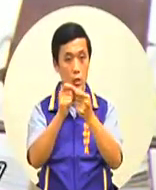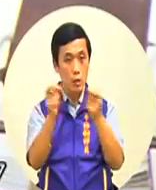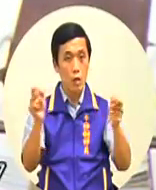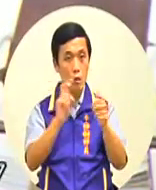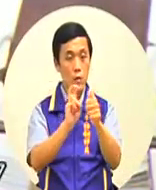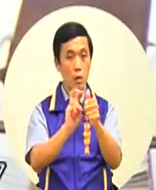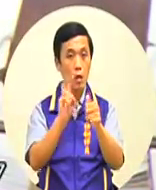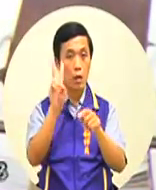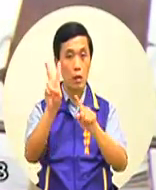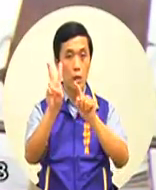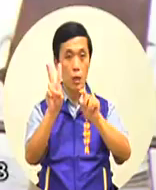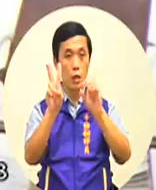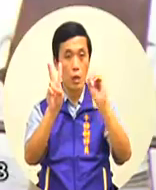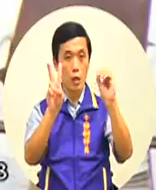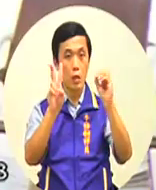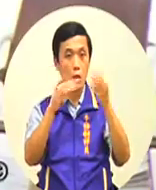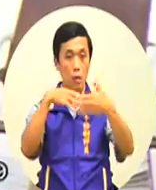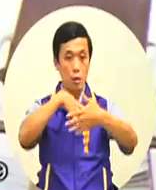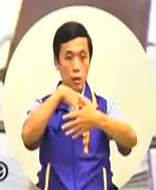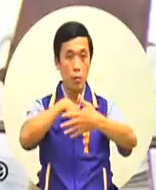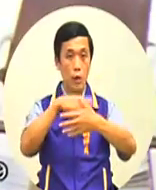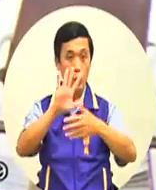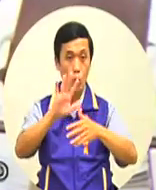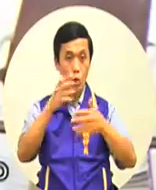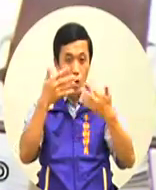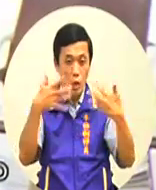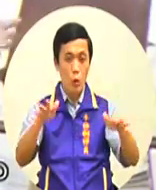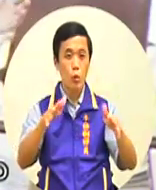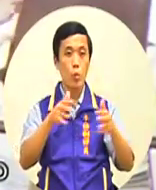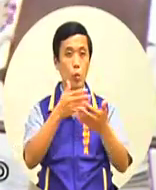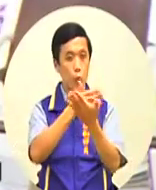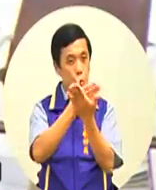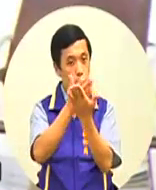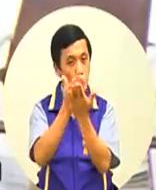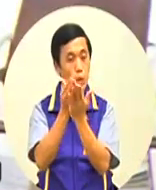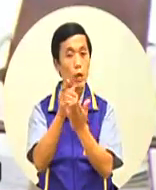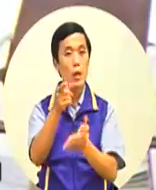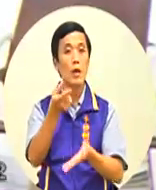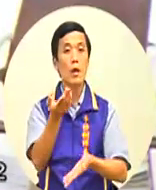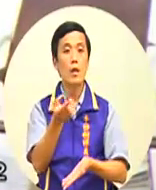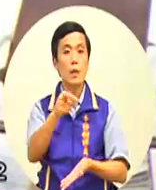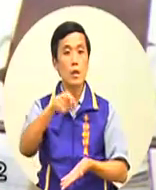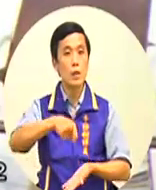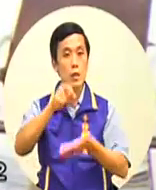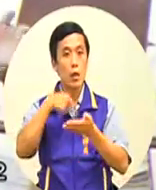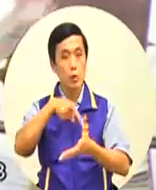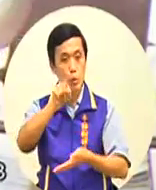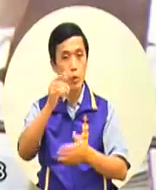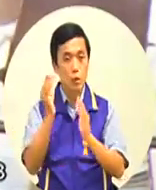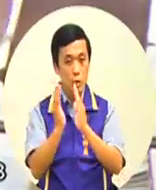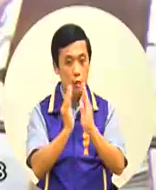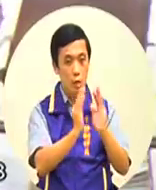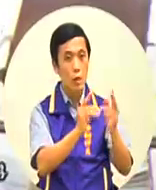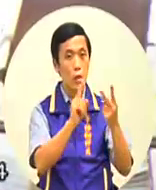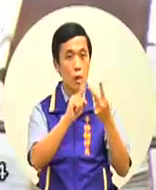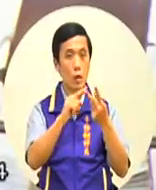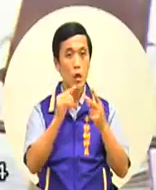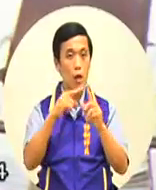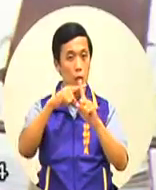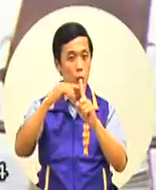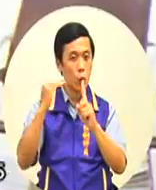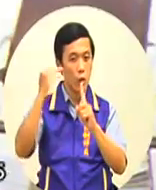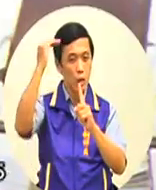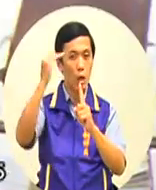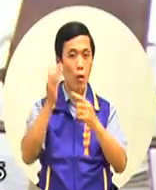头，有很多的事情需要我们去，刚刚你讲了要去盘整啊，要很多的它的高门槛啊，是不是可以